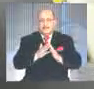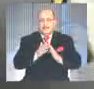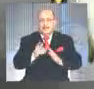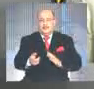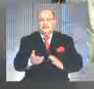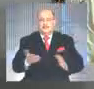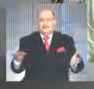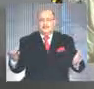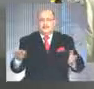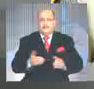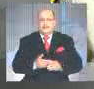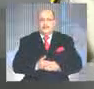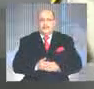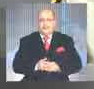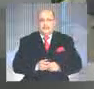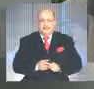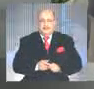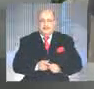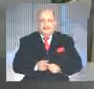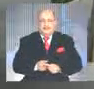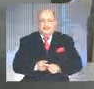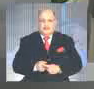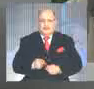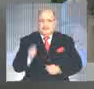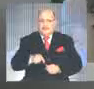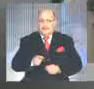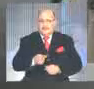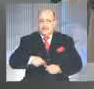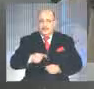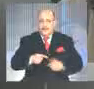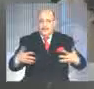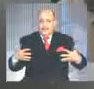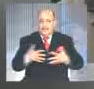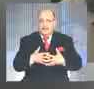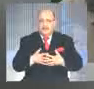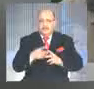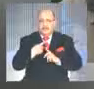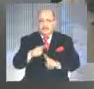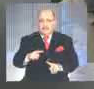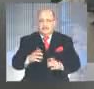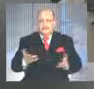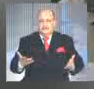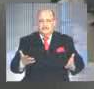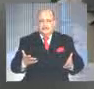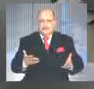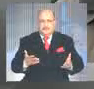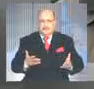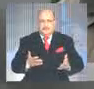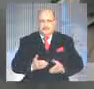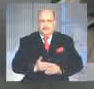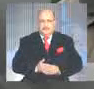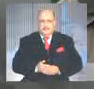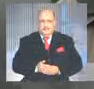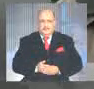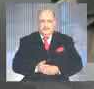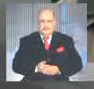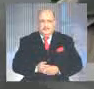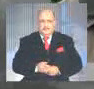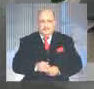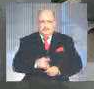الطابع السلمي المدني للبلاد هذه. دعم لا مشروط لقوات للمؤسسه العسكريه والمؤسسه الامنيه في دفاعهم